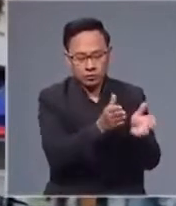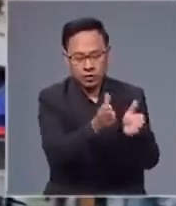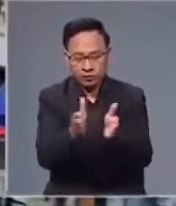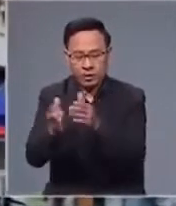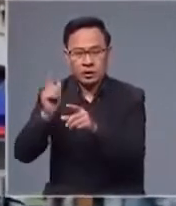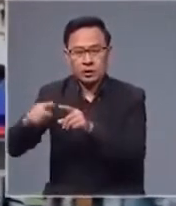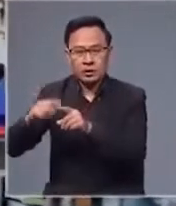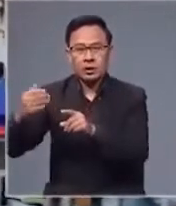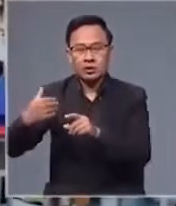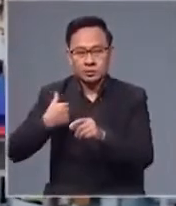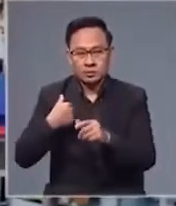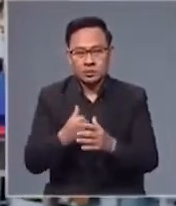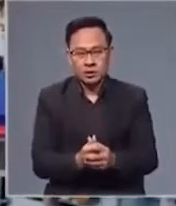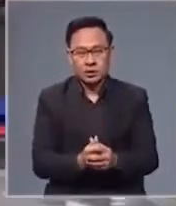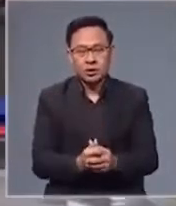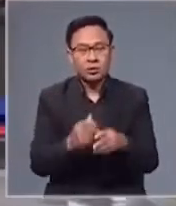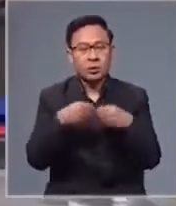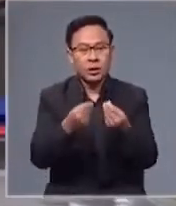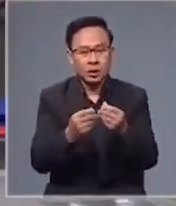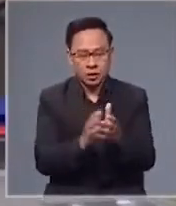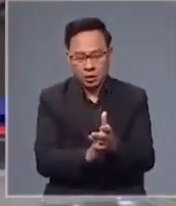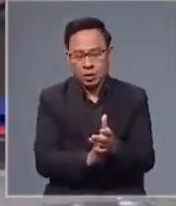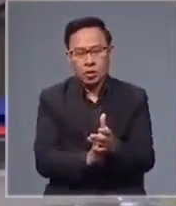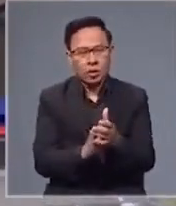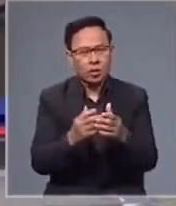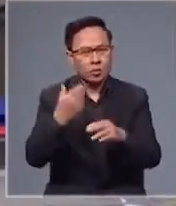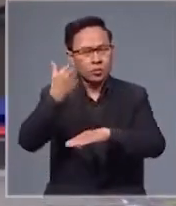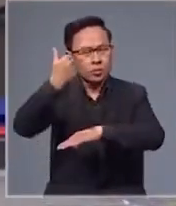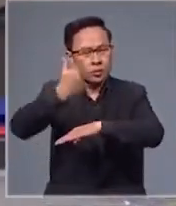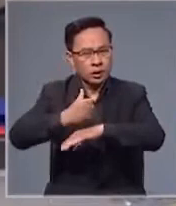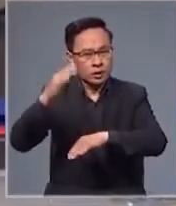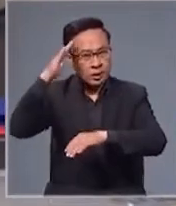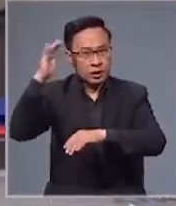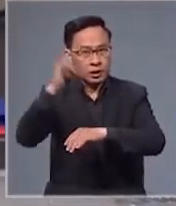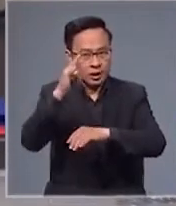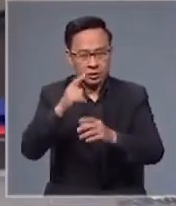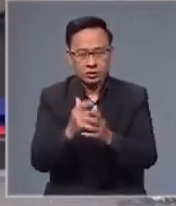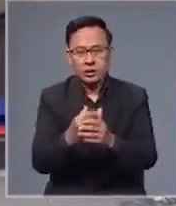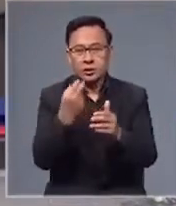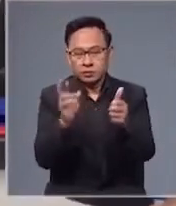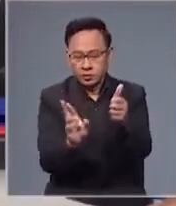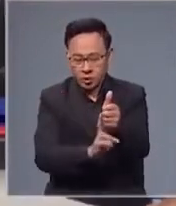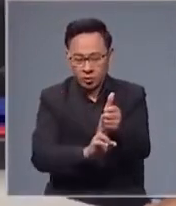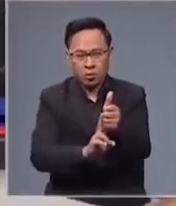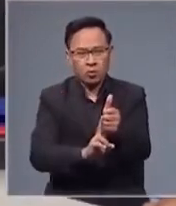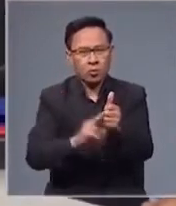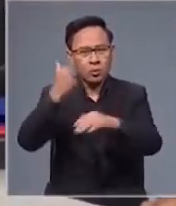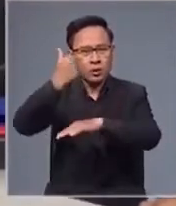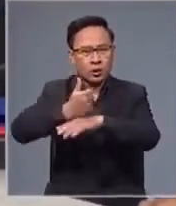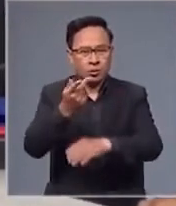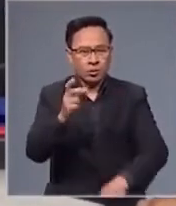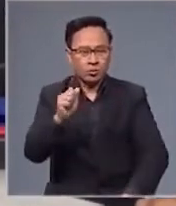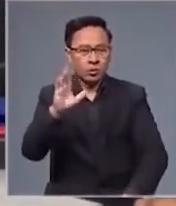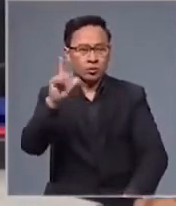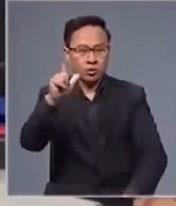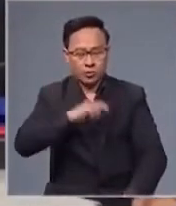าเศรษฐกิจขึ้นมาโดยมอบให้พลอากาศเอกประจินจันตองรองหัวหน้าคณะรักษาความสงบแห่งชาติเป็นหัว